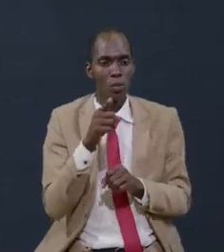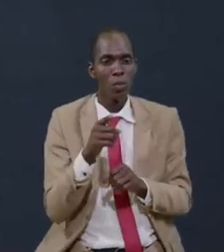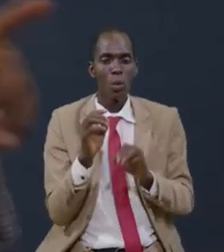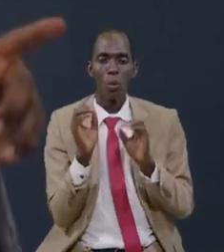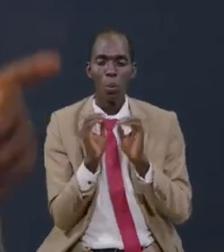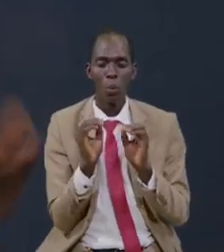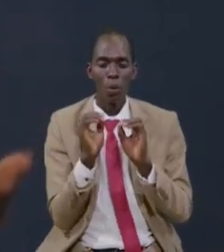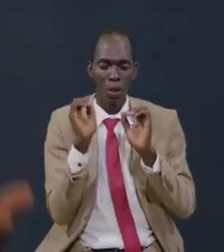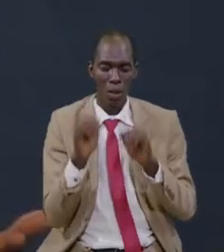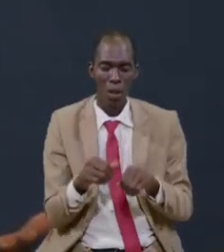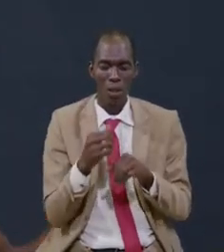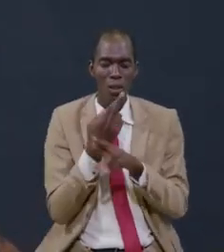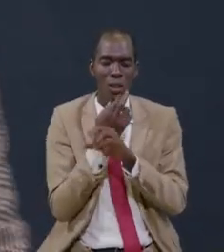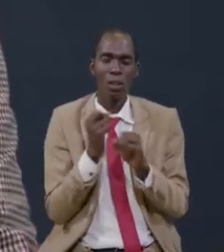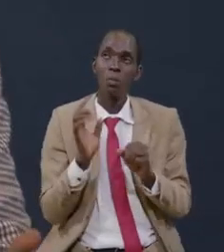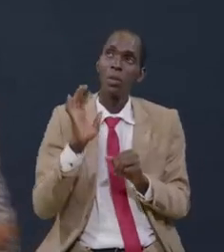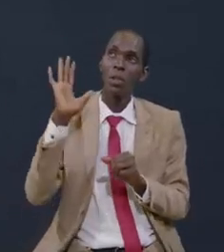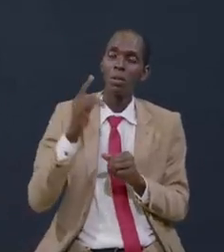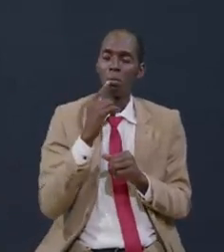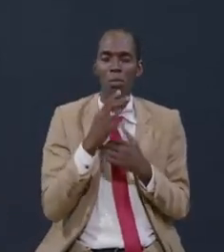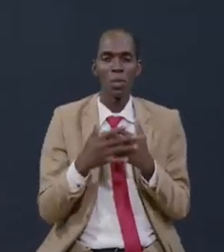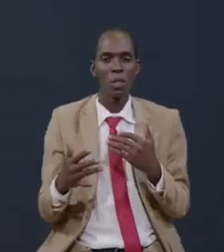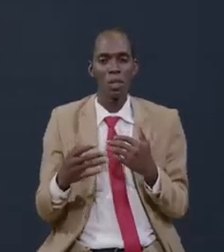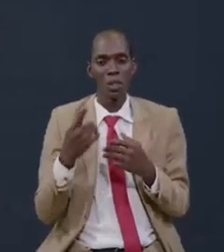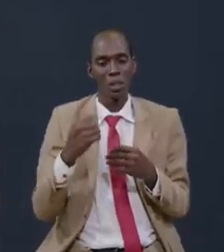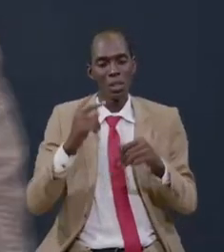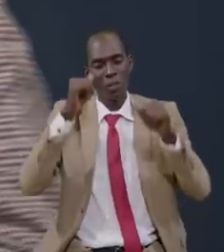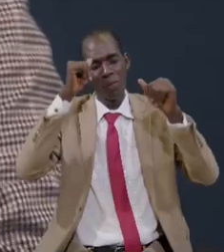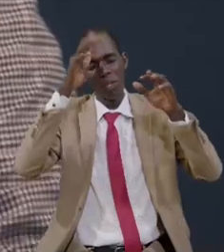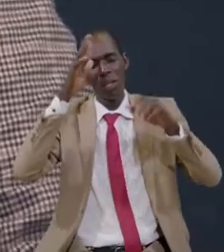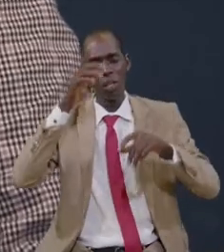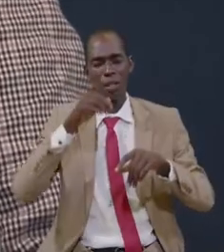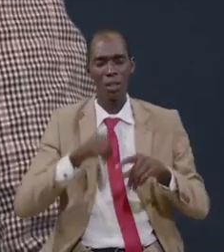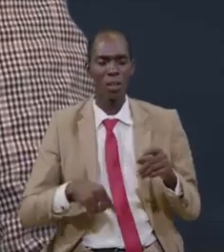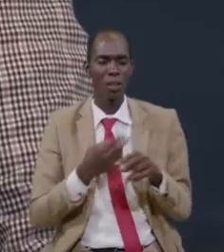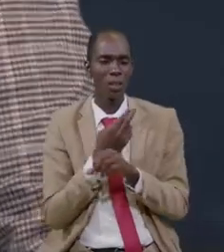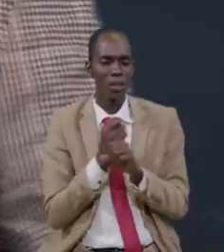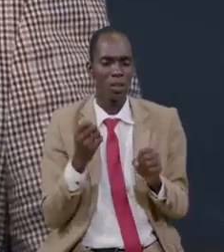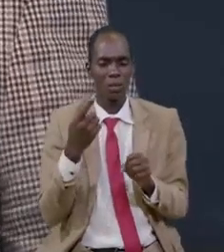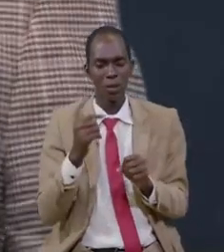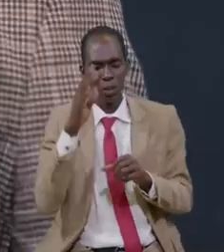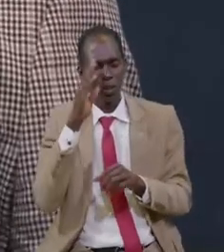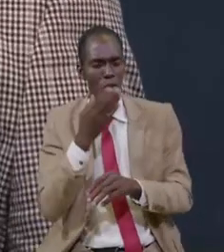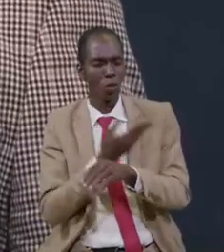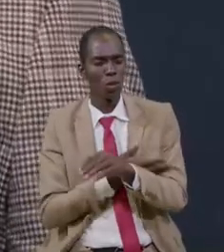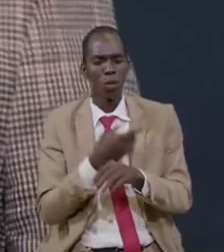Aucun ne peut racheter son frère. Le père ne peut pas racheter le fils. La mère ne peut pas racheter la